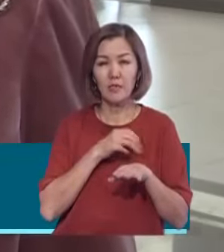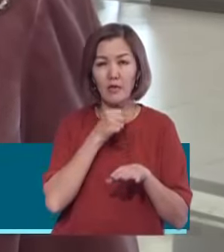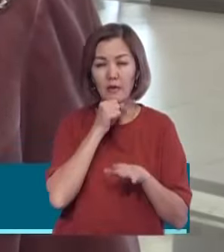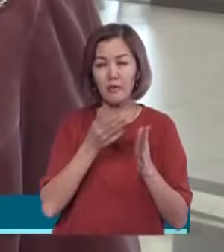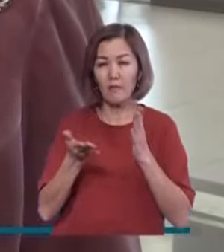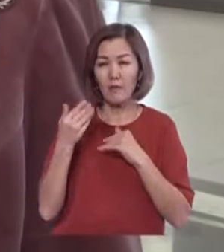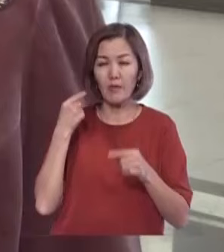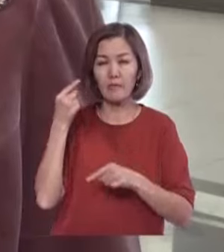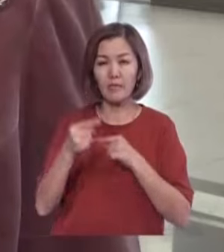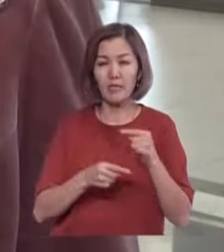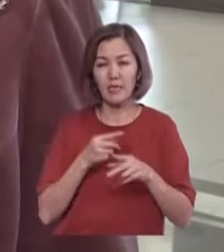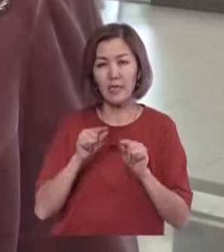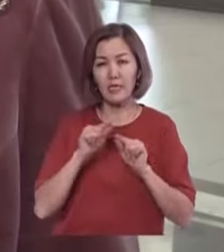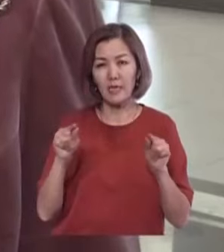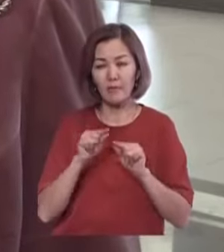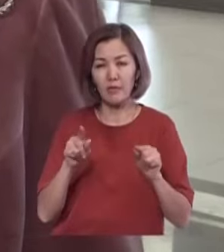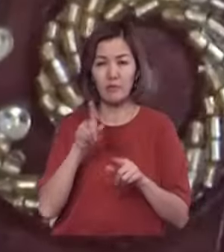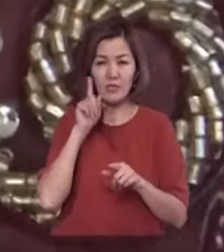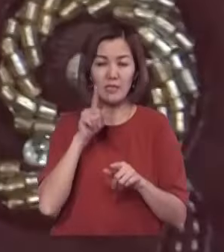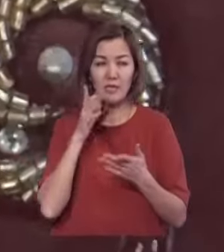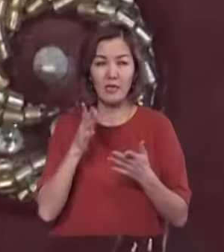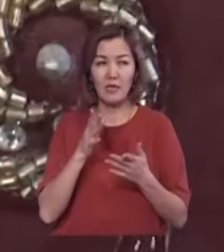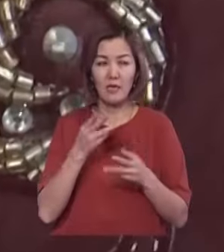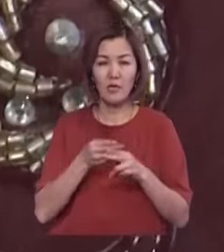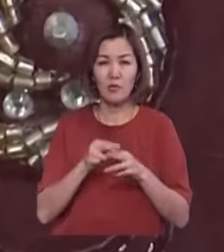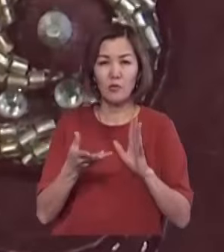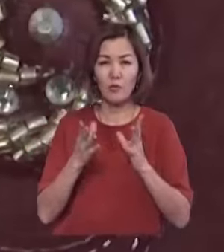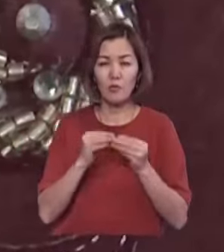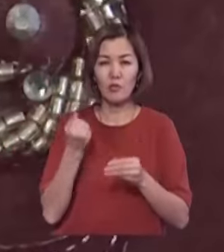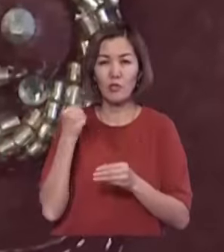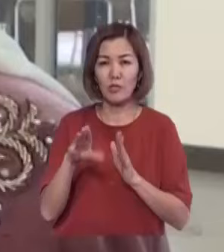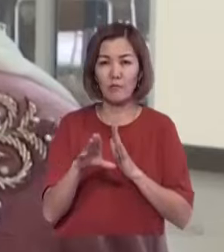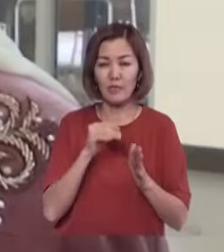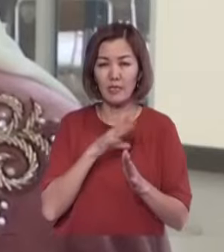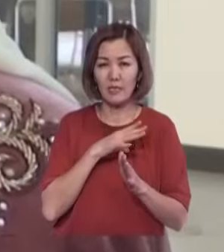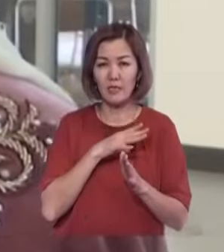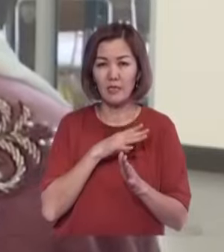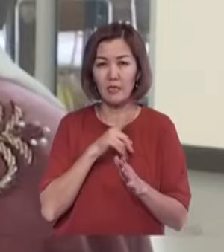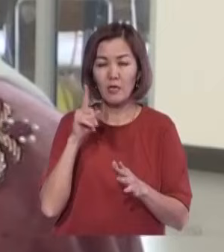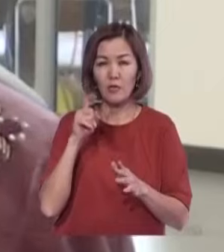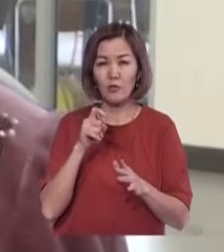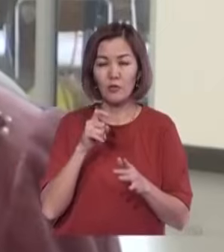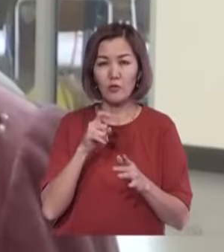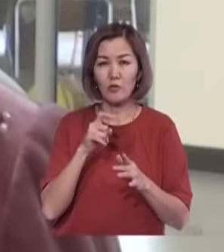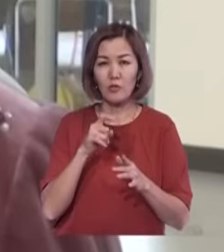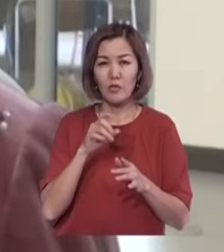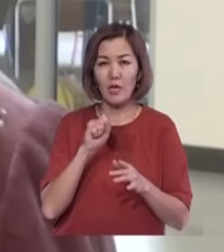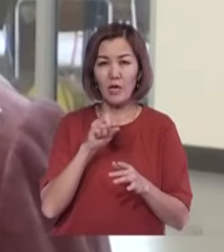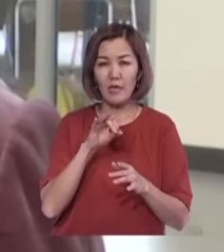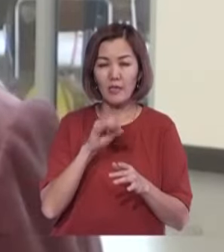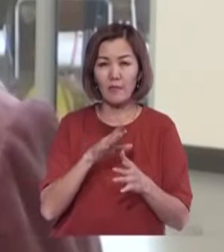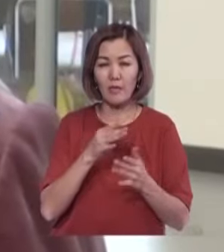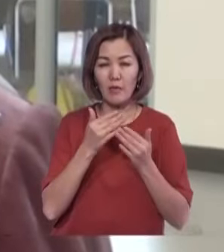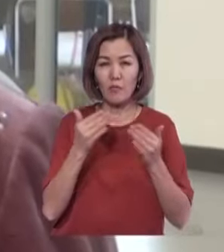Ата-бабаларымыздан қалған мұраларды дәріптеп жастарға. Сол бойынша жеңімпаз атанды. Мұның кейін одан жүзге тарта мұраны Атабеке